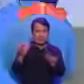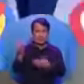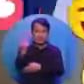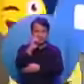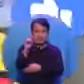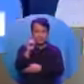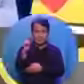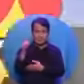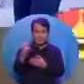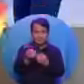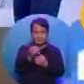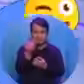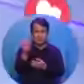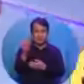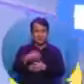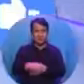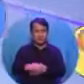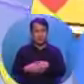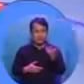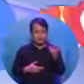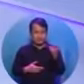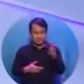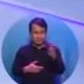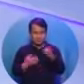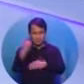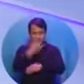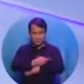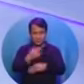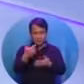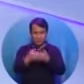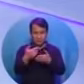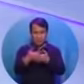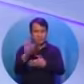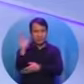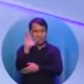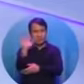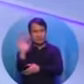na, Christmas countdown na tayo. 24 days na lang, Pasko na.